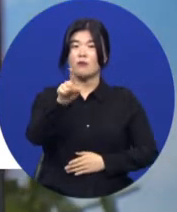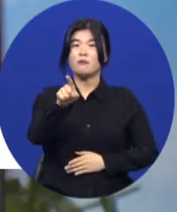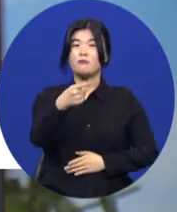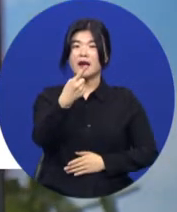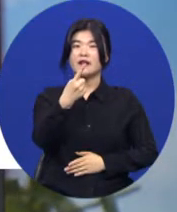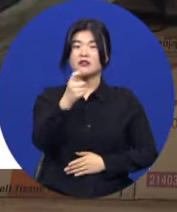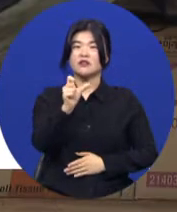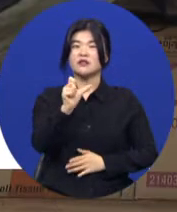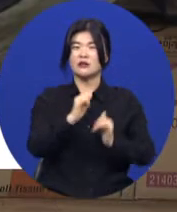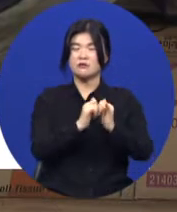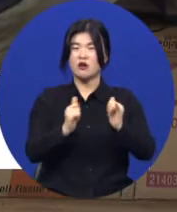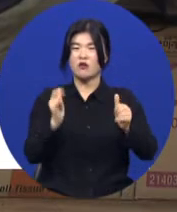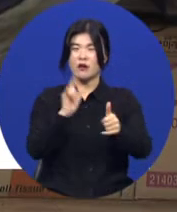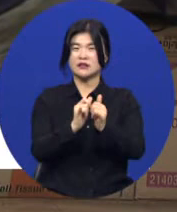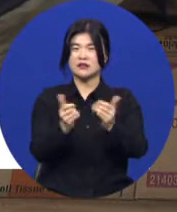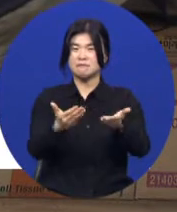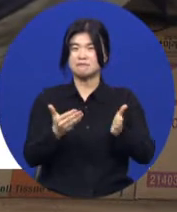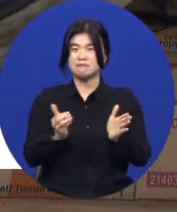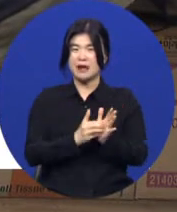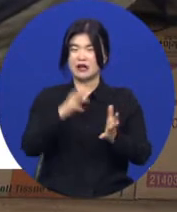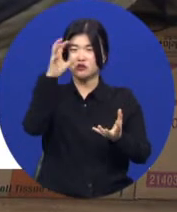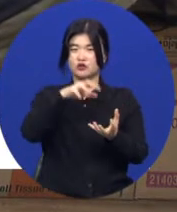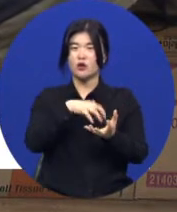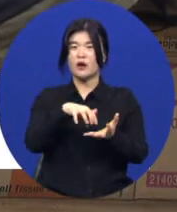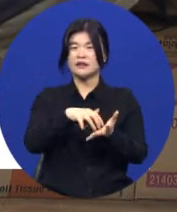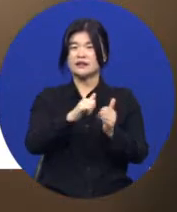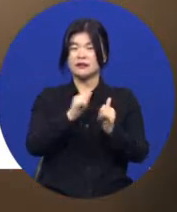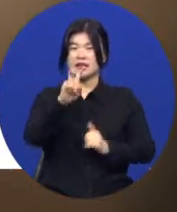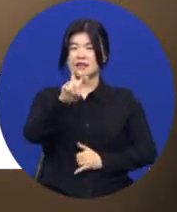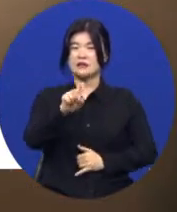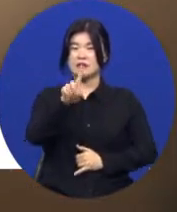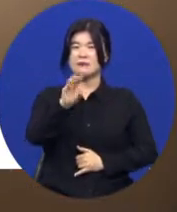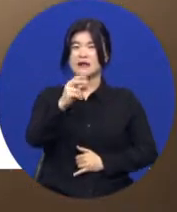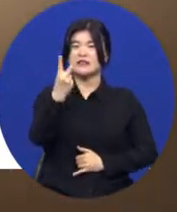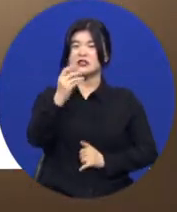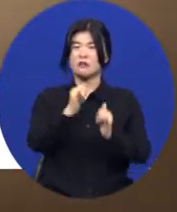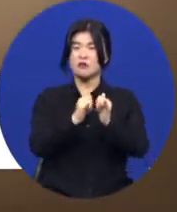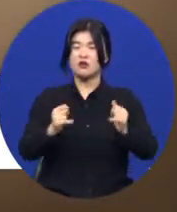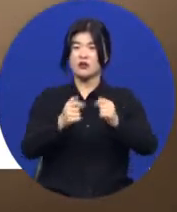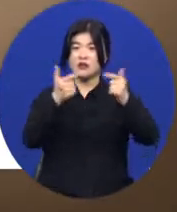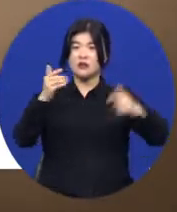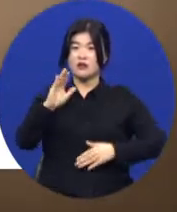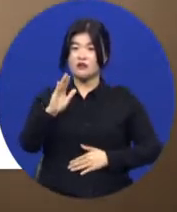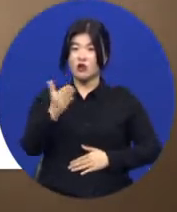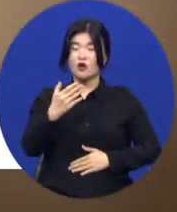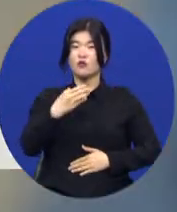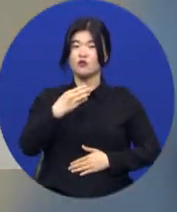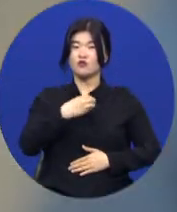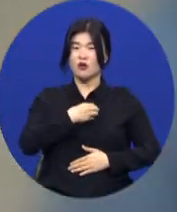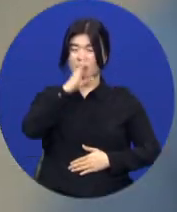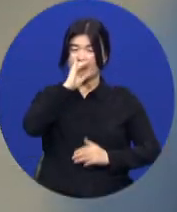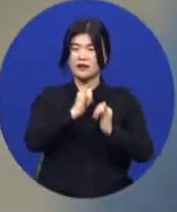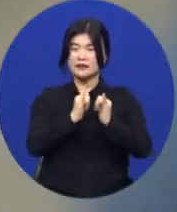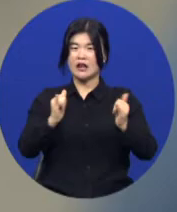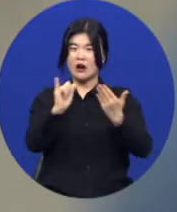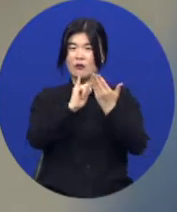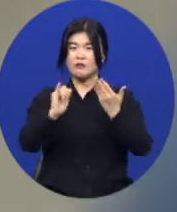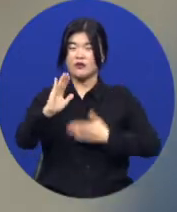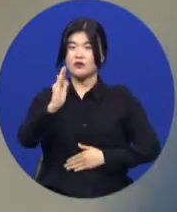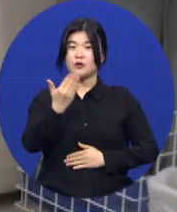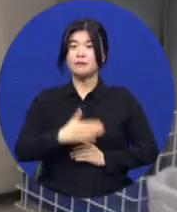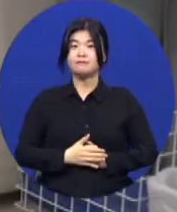35명이 확진 판정을 받아 누적 확신 자수는 20 1만 2천여 명으로 들었고 위 중증 환자는 9명